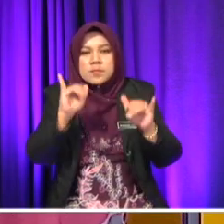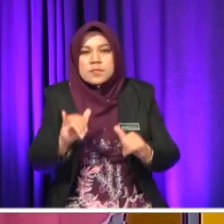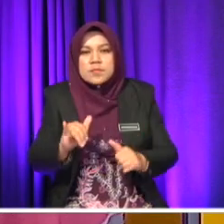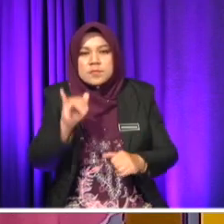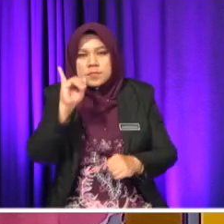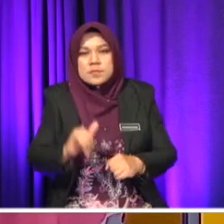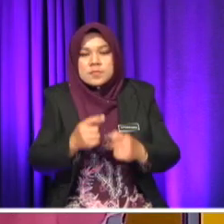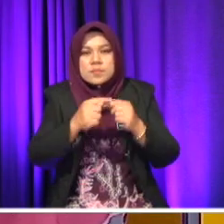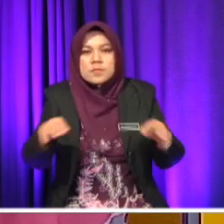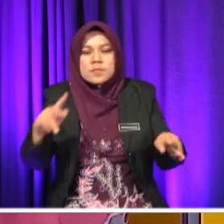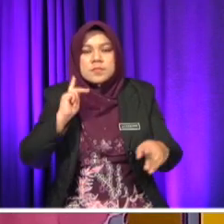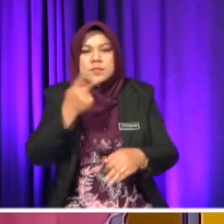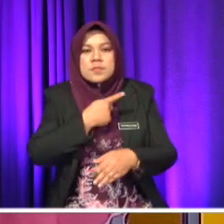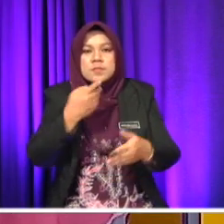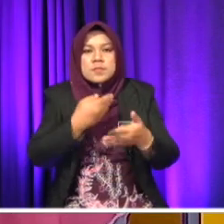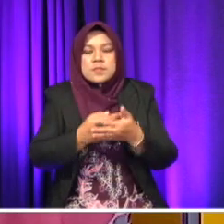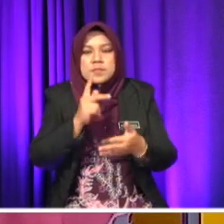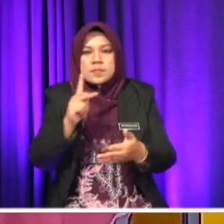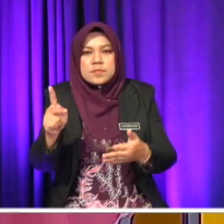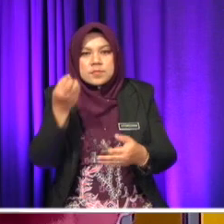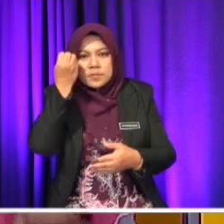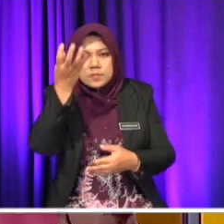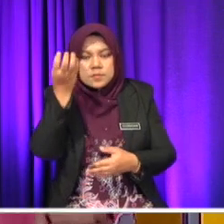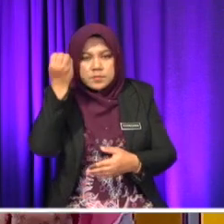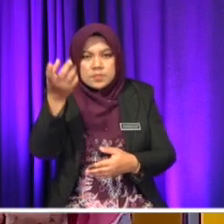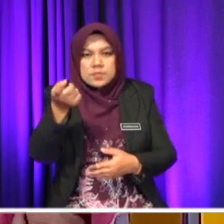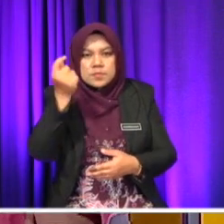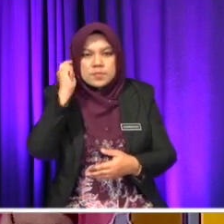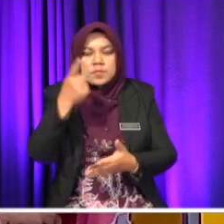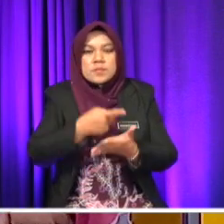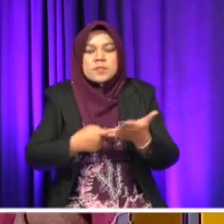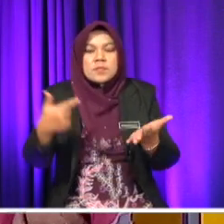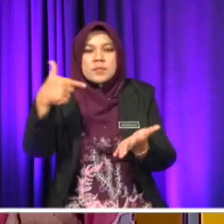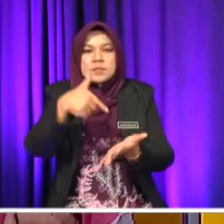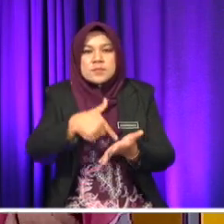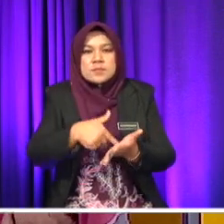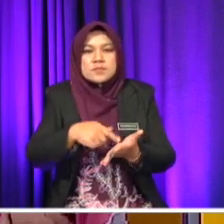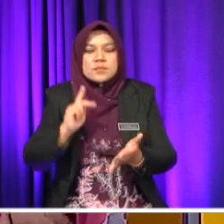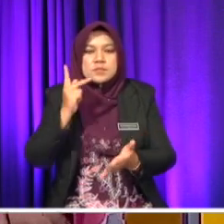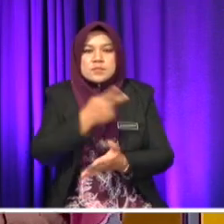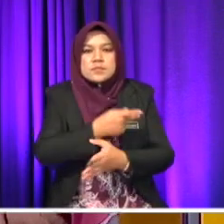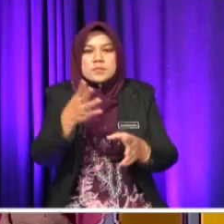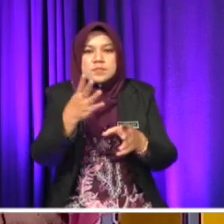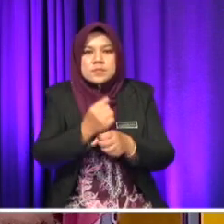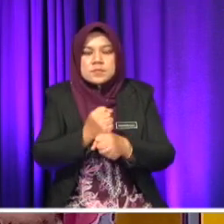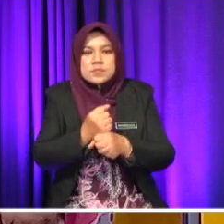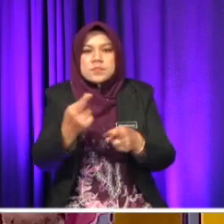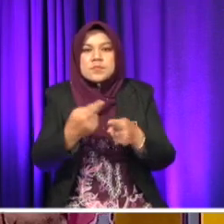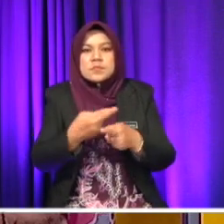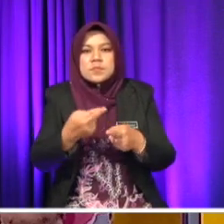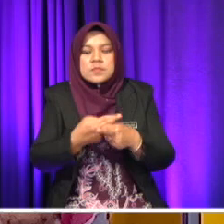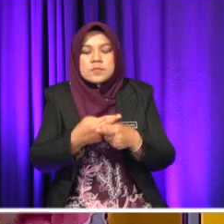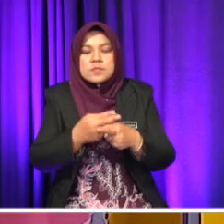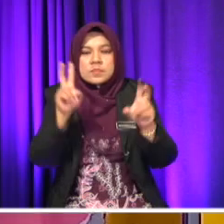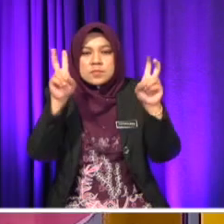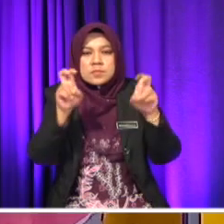kita sampaikan dalam maklumat-maklumat tadi kita tengok apalagi yang dapat kita rumuskan daripada tajuk